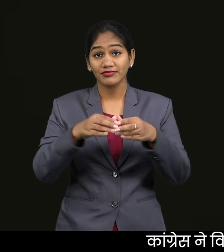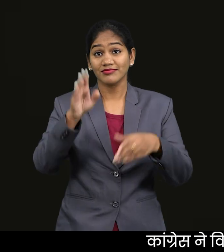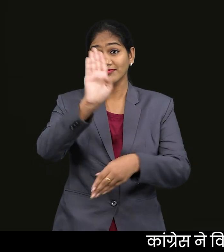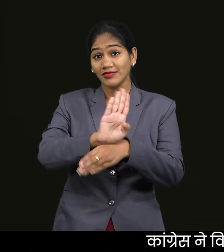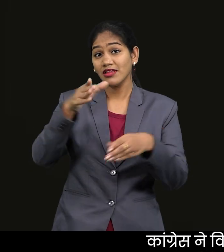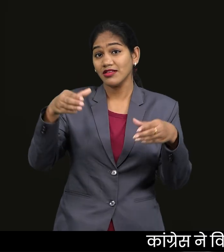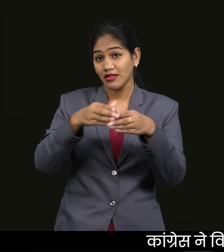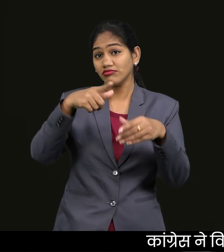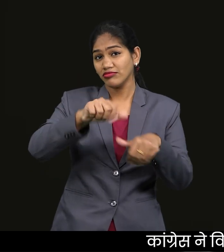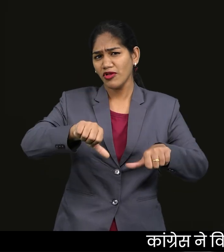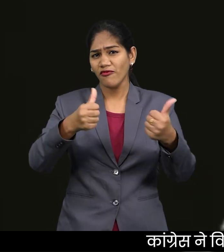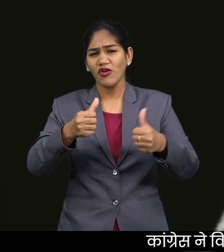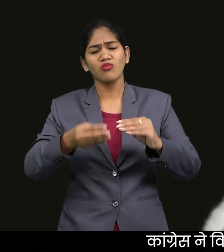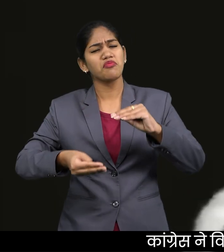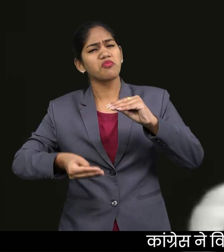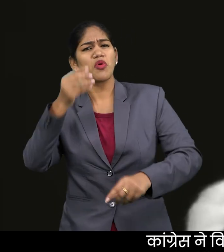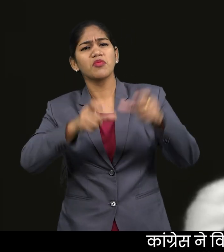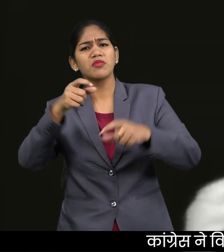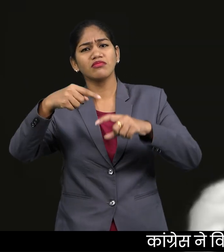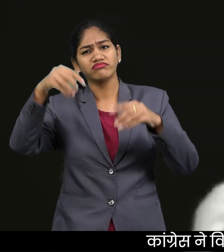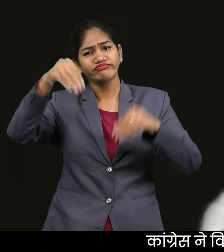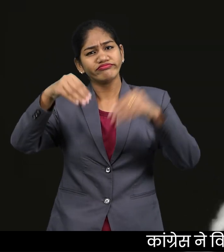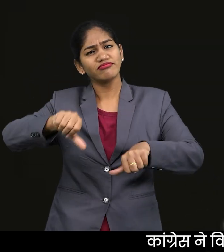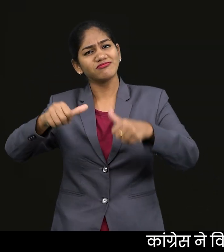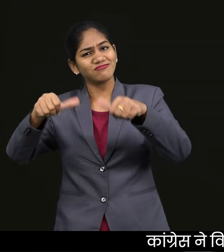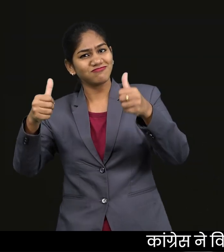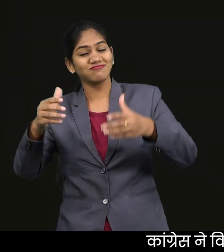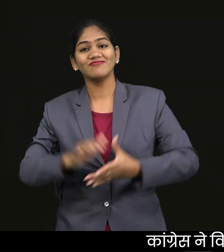कांग्रेस ने विपक्ष को हराकर और आलोचकों को